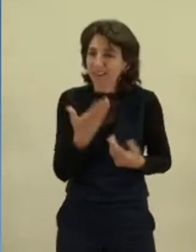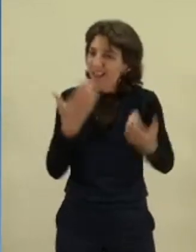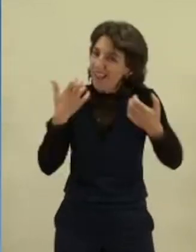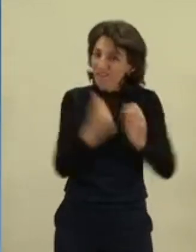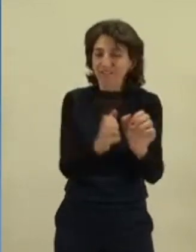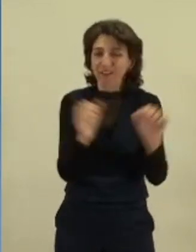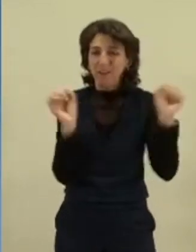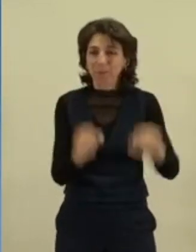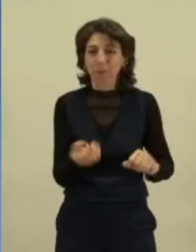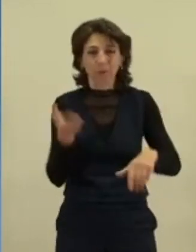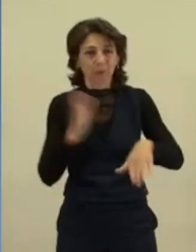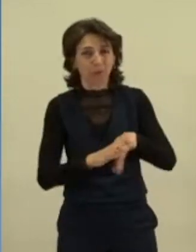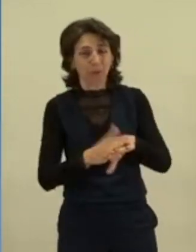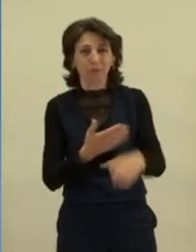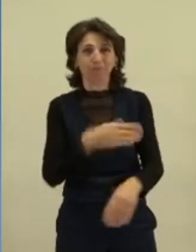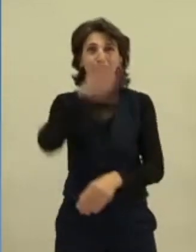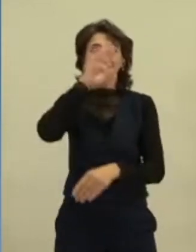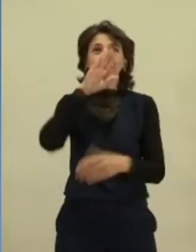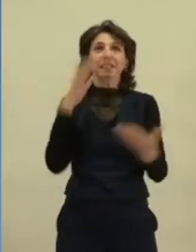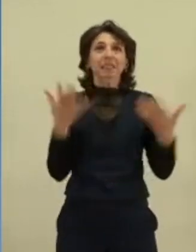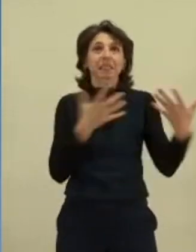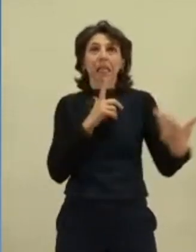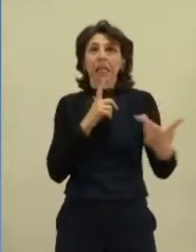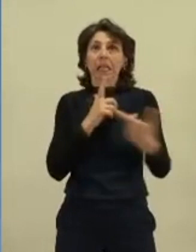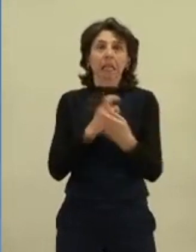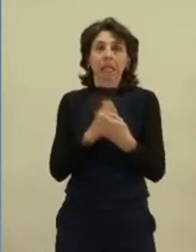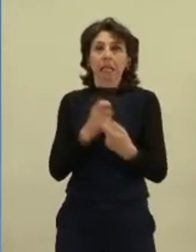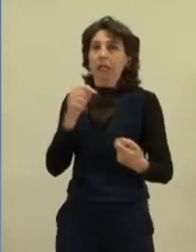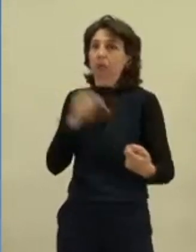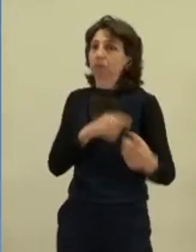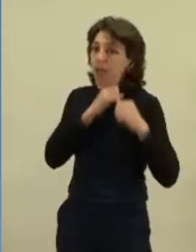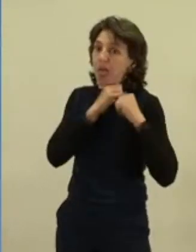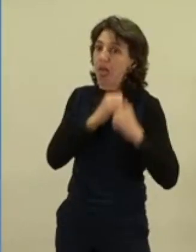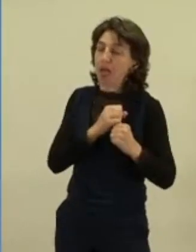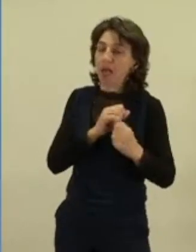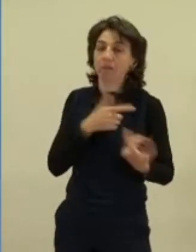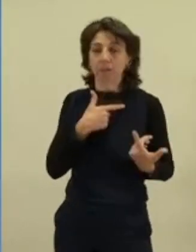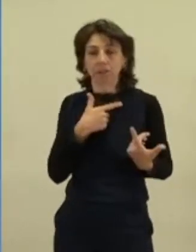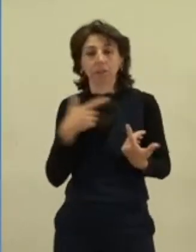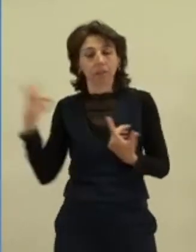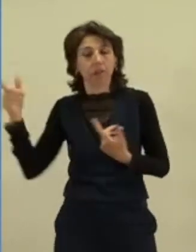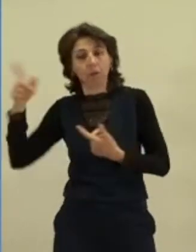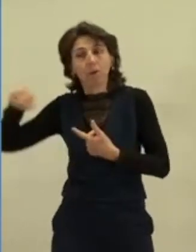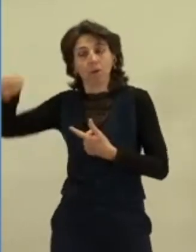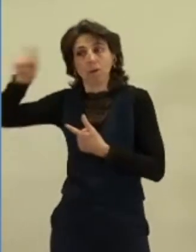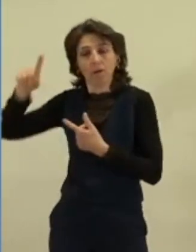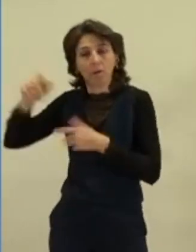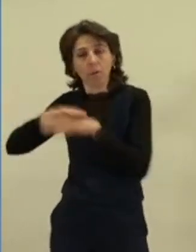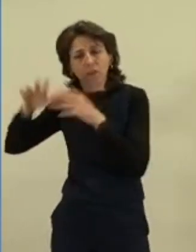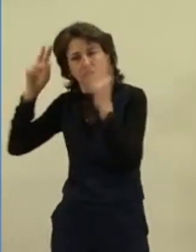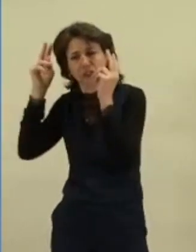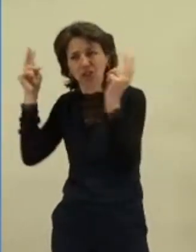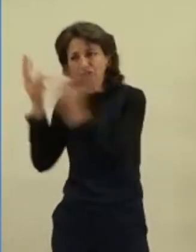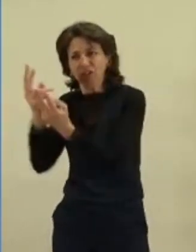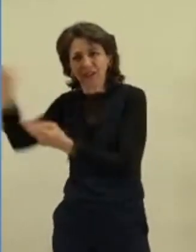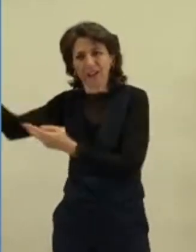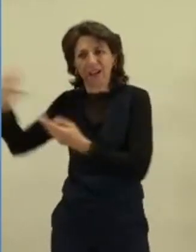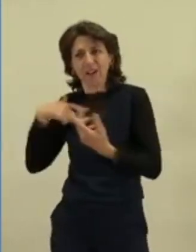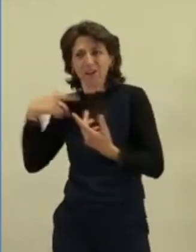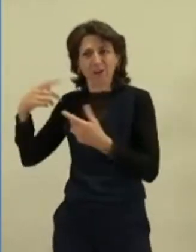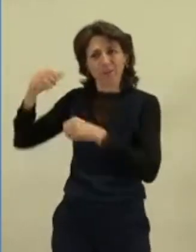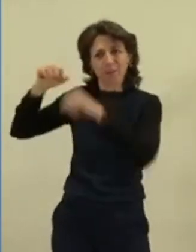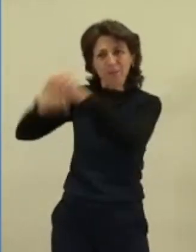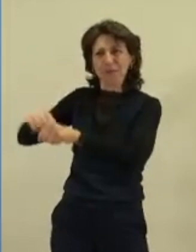de l'intérêt général qui résiste aux lobbies intéressés, afin de construire une politique qui produise des effets